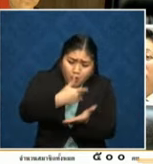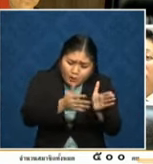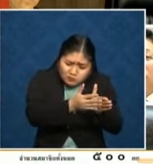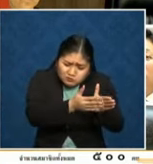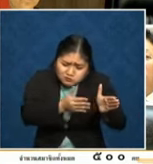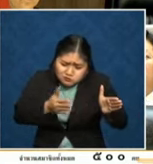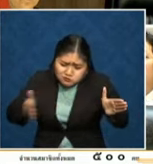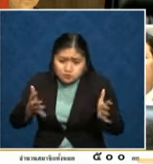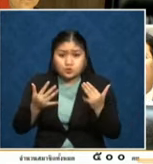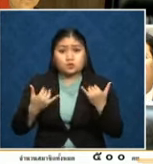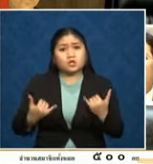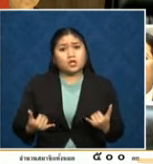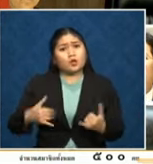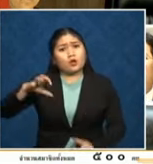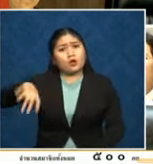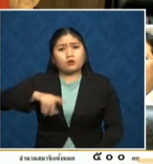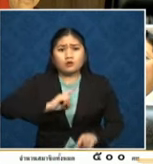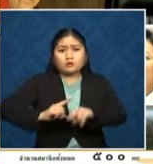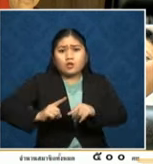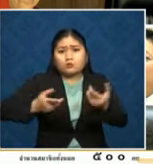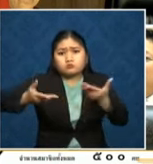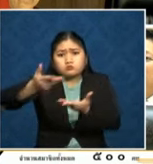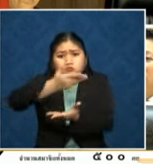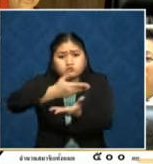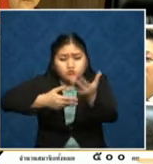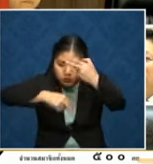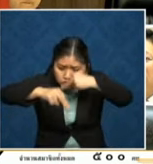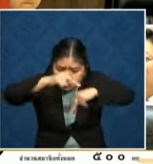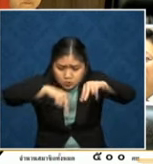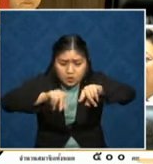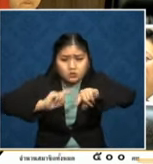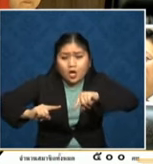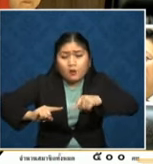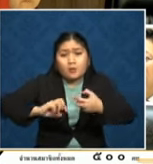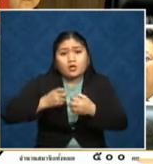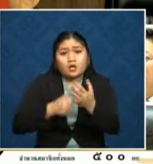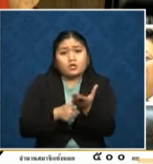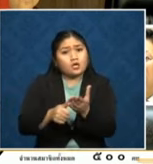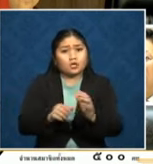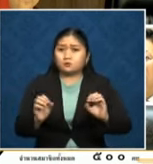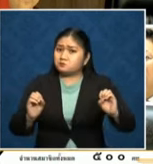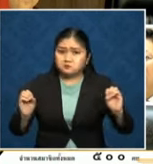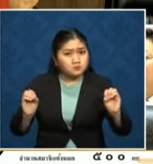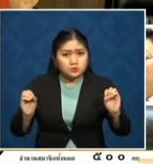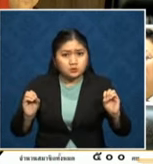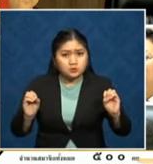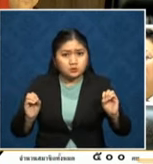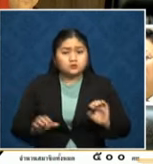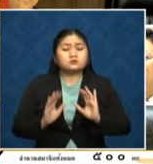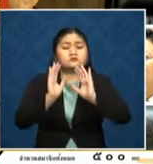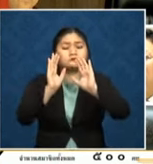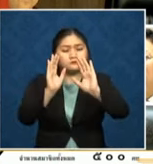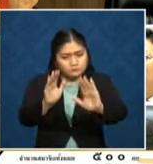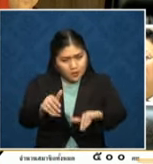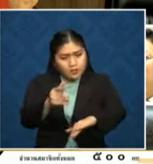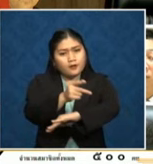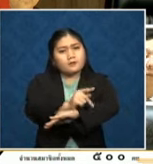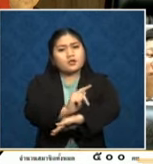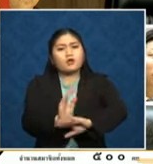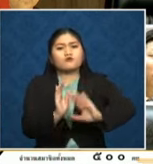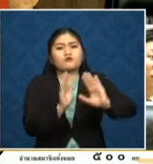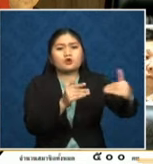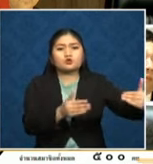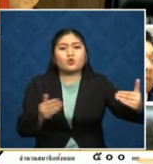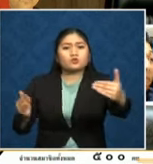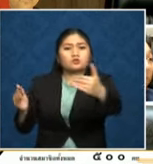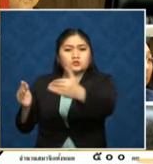ไม่มีหน่วยงานใดเข้าไปช่วยตรวจสอบหรือแก้ไขปัญหาดิฉันจึงขอเรียนผ่านท่านประธานสภาไปยังสำนักงานทรั